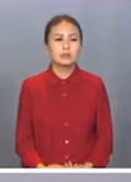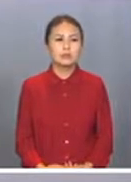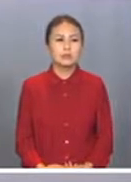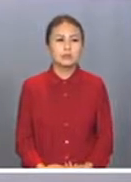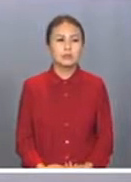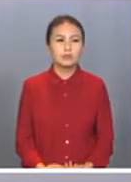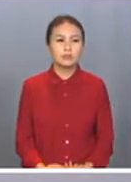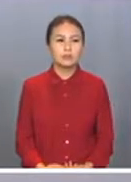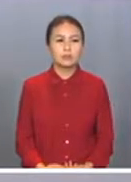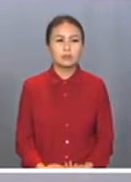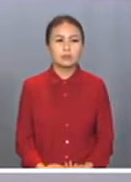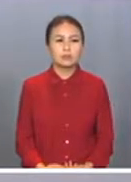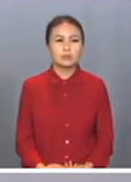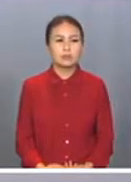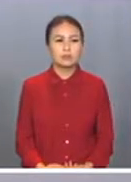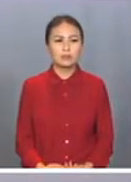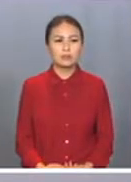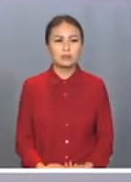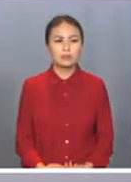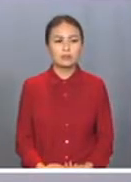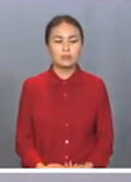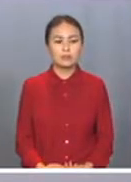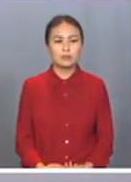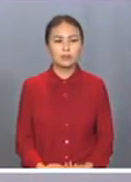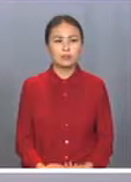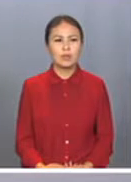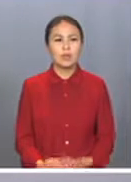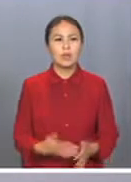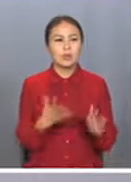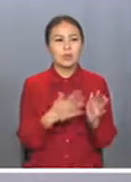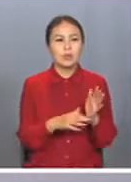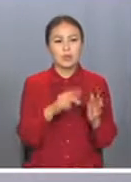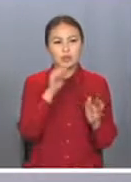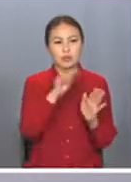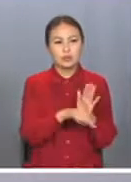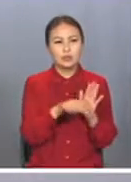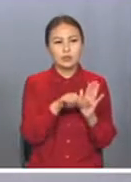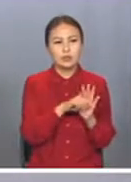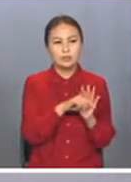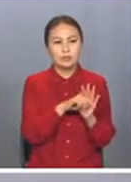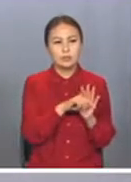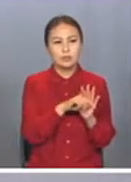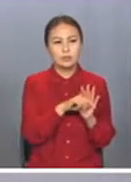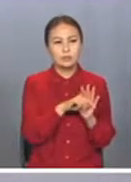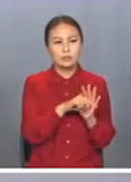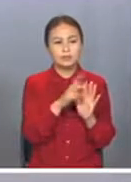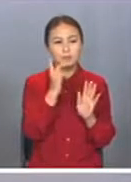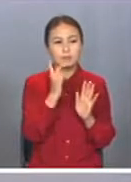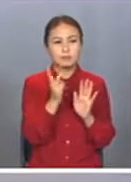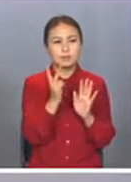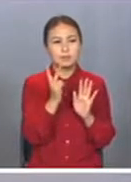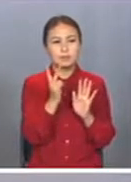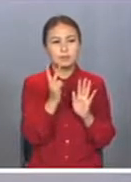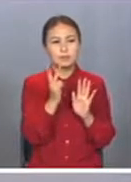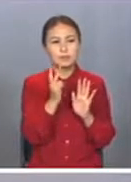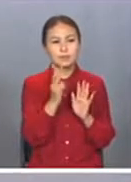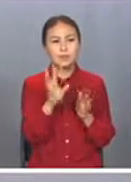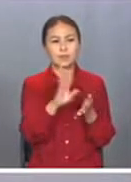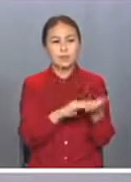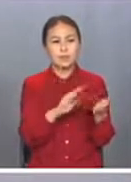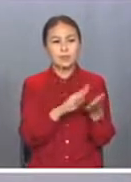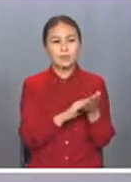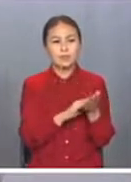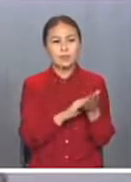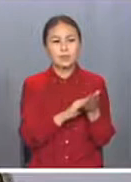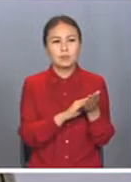жоқ. Енді мына 56-ға көшейік. 56-ның ішінде мына 2 мына жерде тағы да қайталанып тұр. Сондықтан